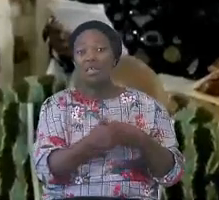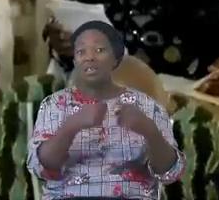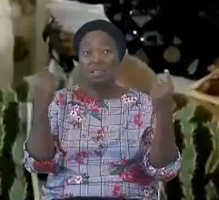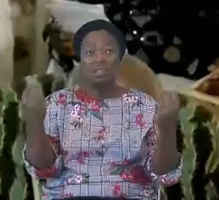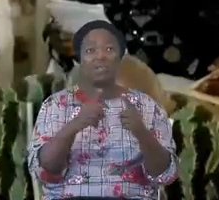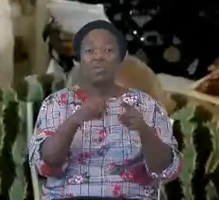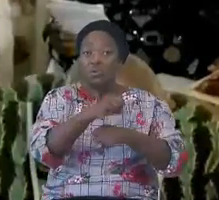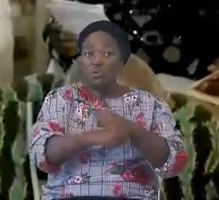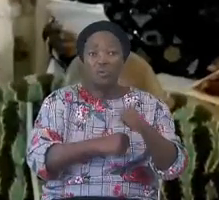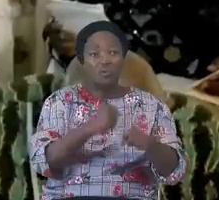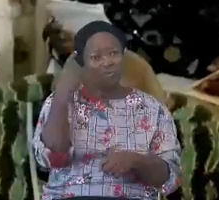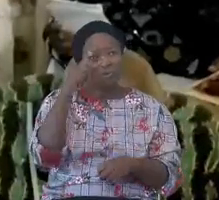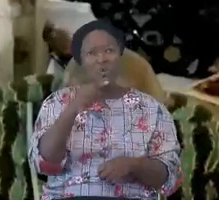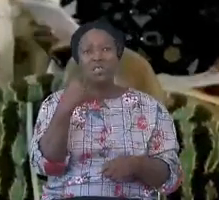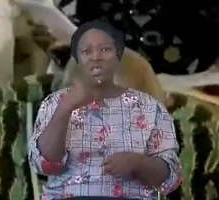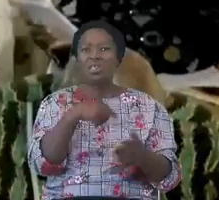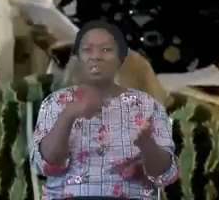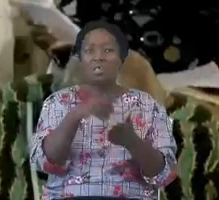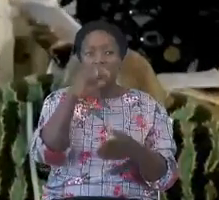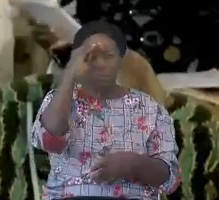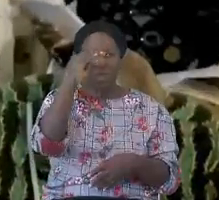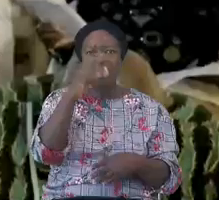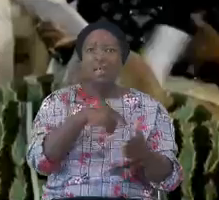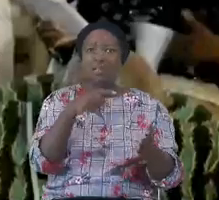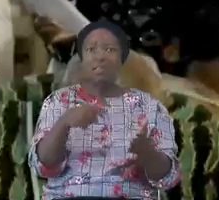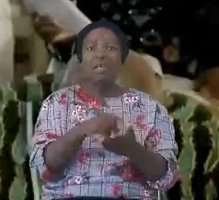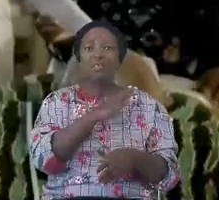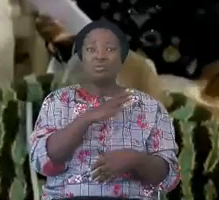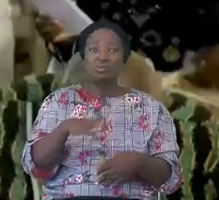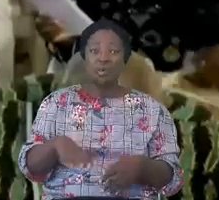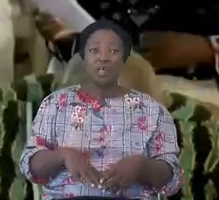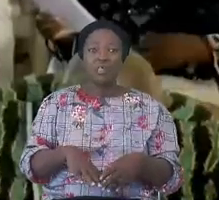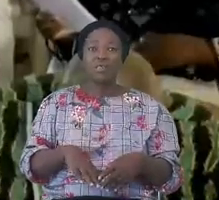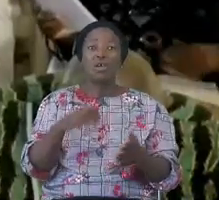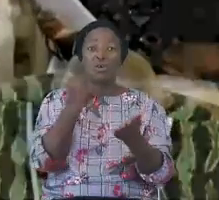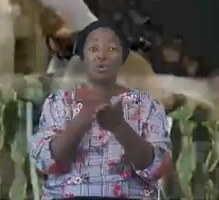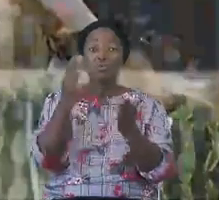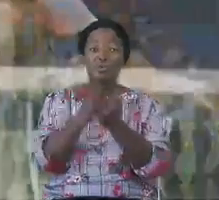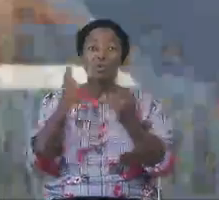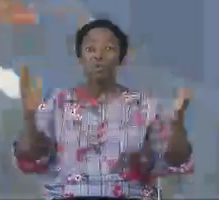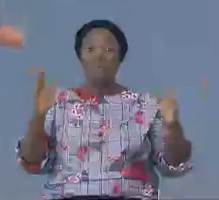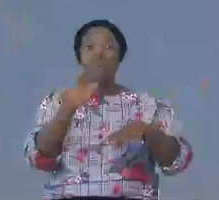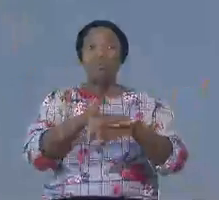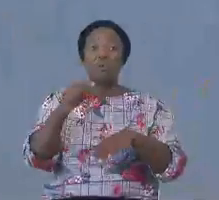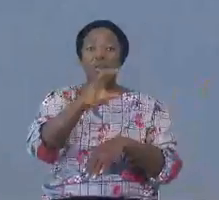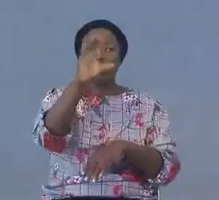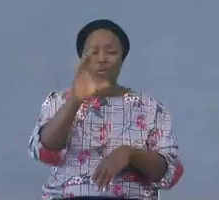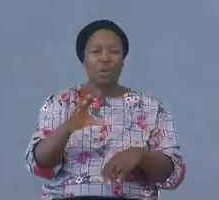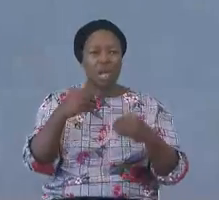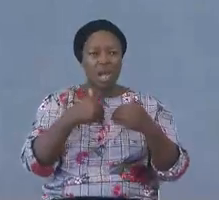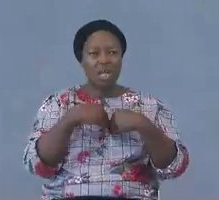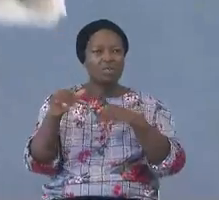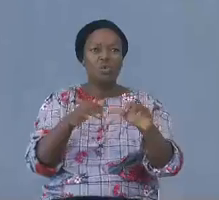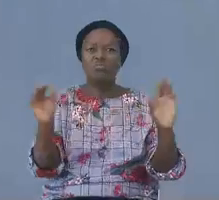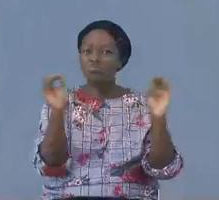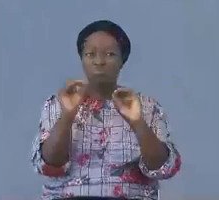saint, que Christ n'avait aucun péché pour lequel il devait souffrir. Il dit, celui-ci, ce